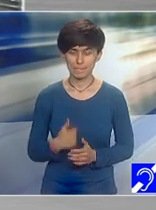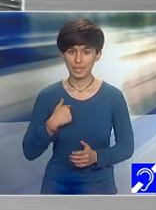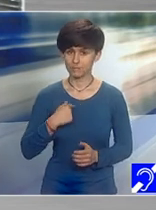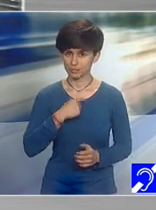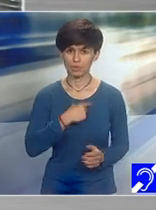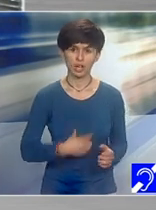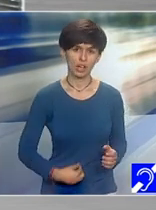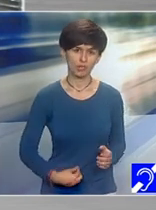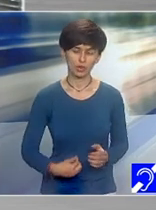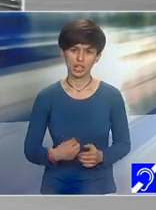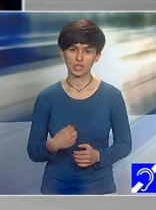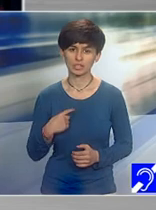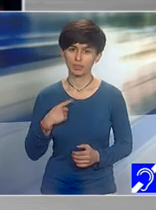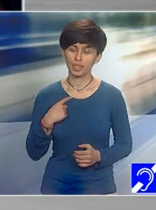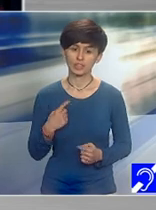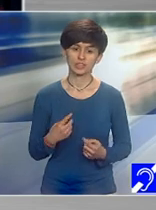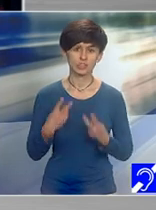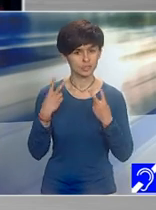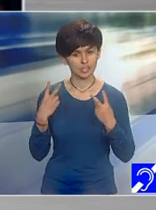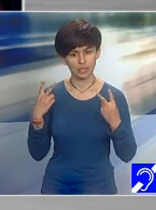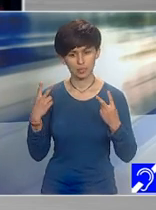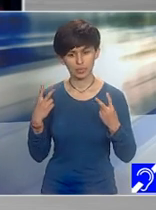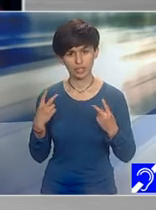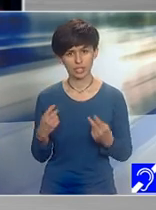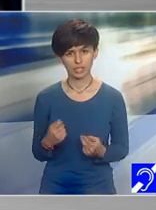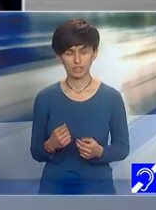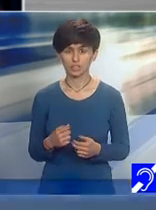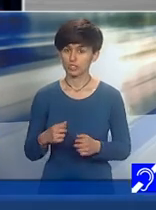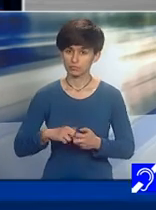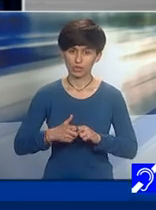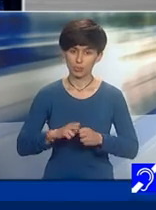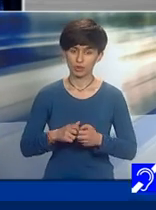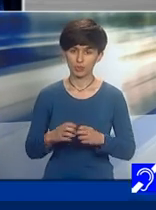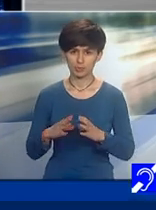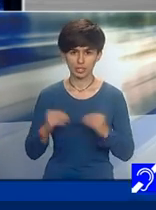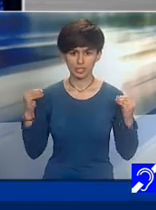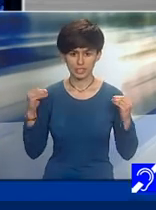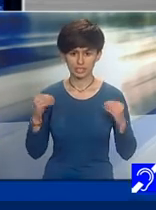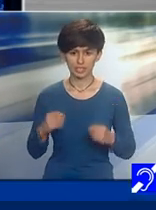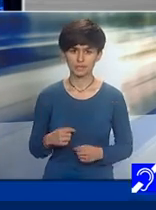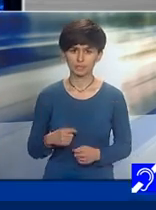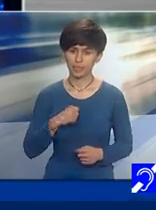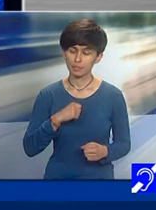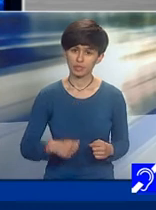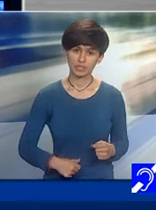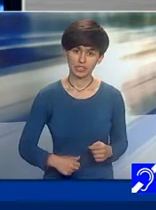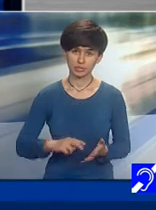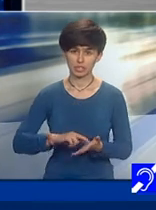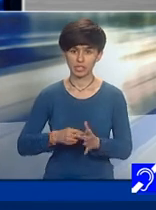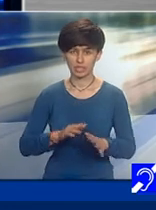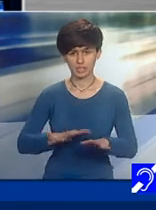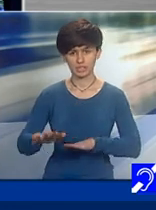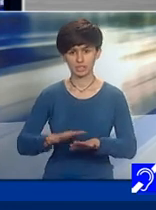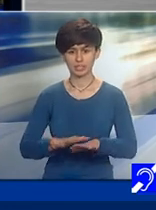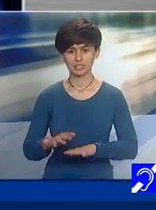avocat, este crucial și este sursa tuturor problemelor lipsa de profesionalism a administrației publice locale. Noi ne